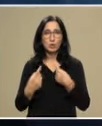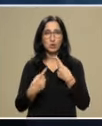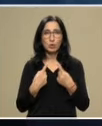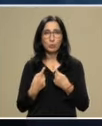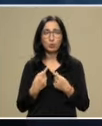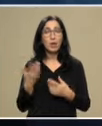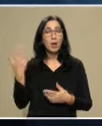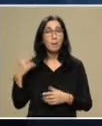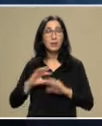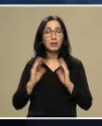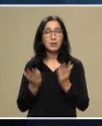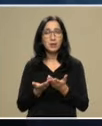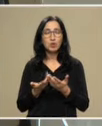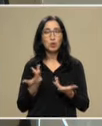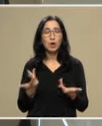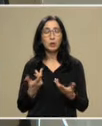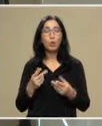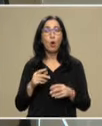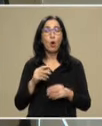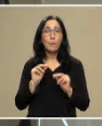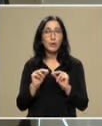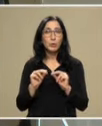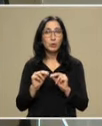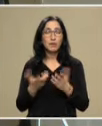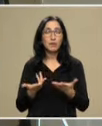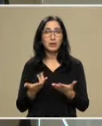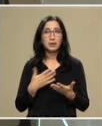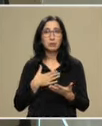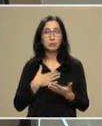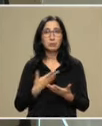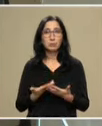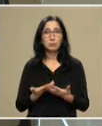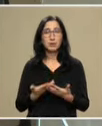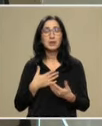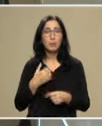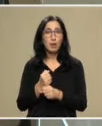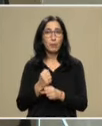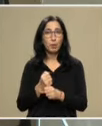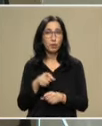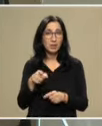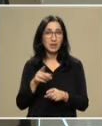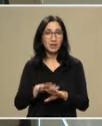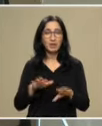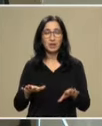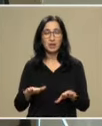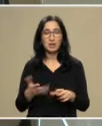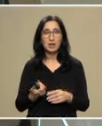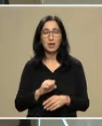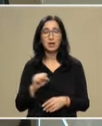общуване. Преди всичко, като делегиран преподавател, нали, съм работила с такива деца